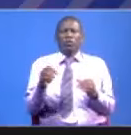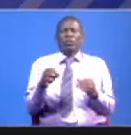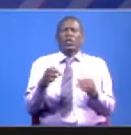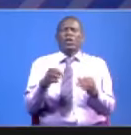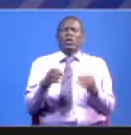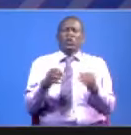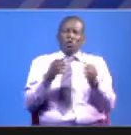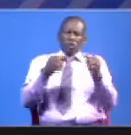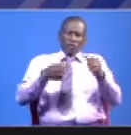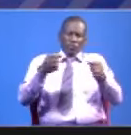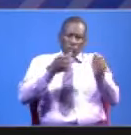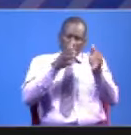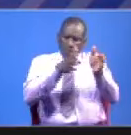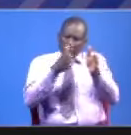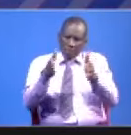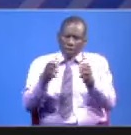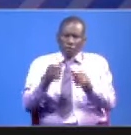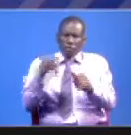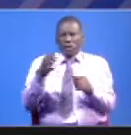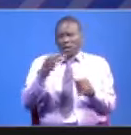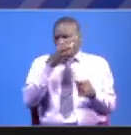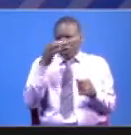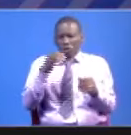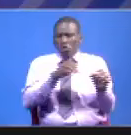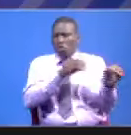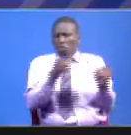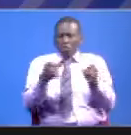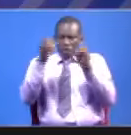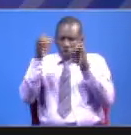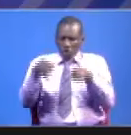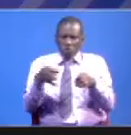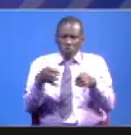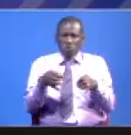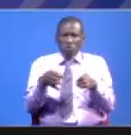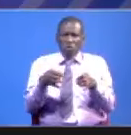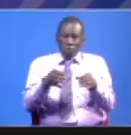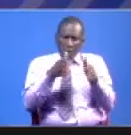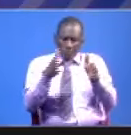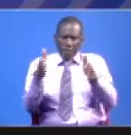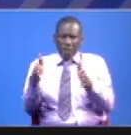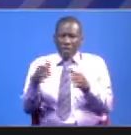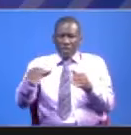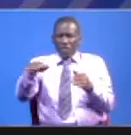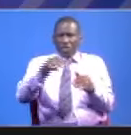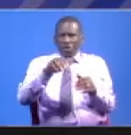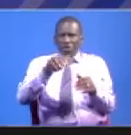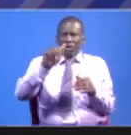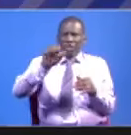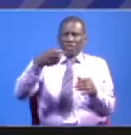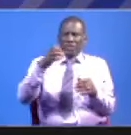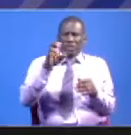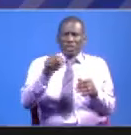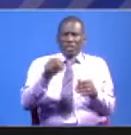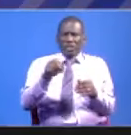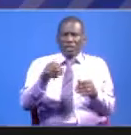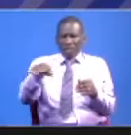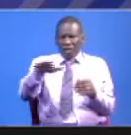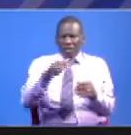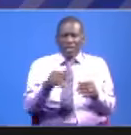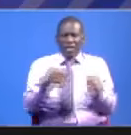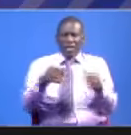vya kuegesha magari vilivyoko mjini Nyeri na kuhamia kituo kipya cha kisasa cha usafiri katika eneo la Asian Quarters. Wanasema kuwa hatua